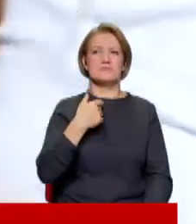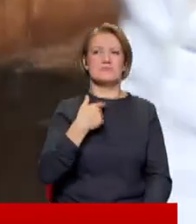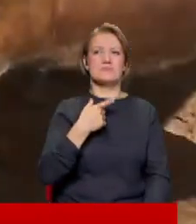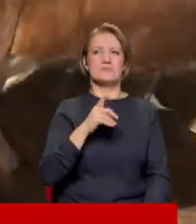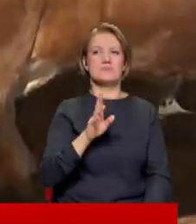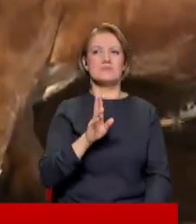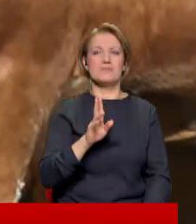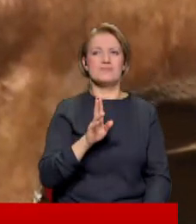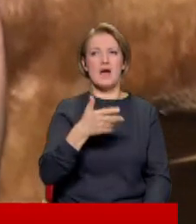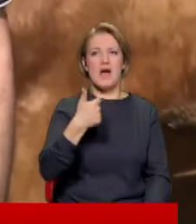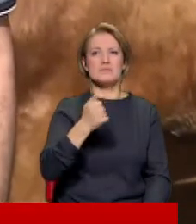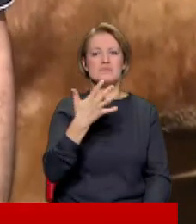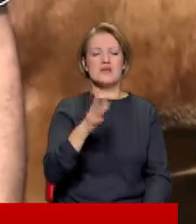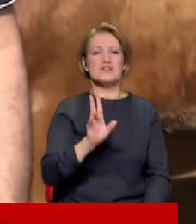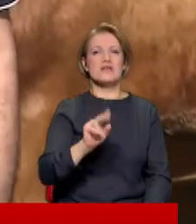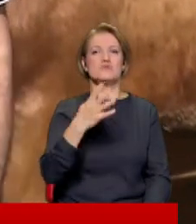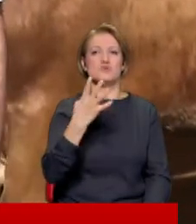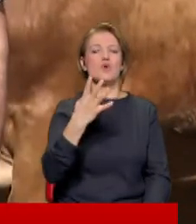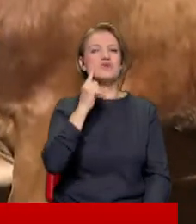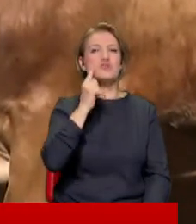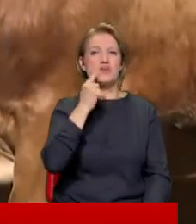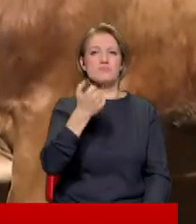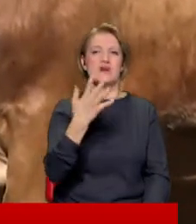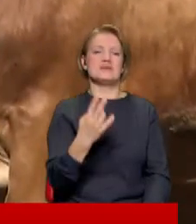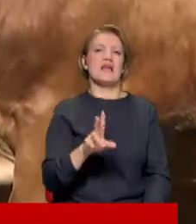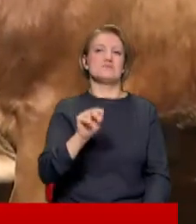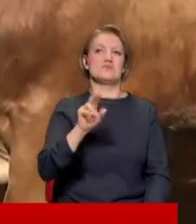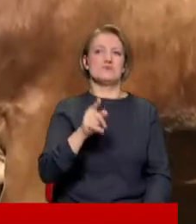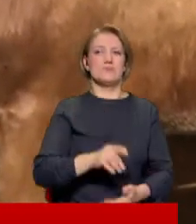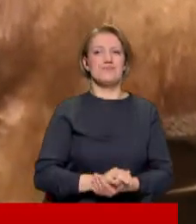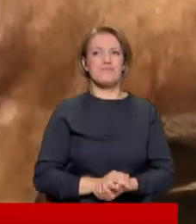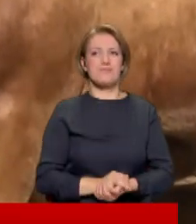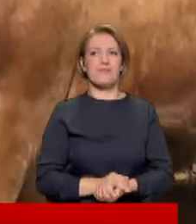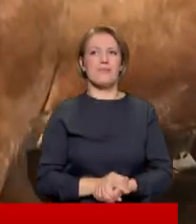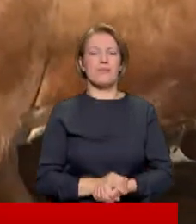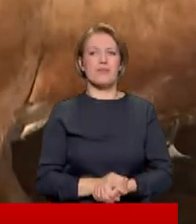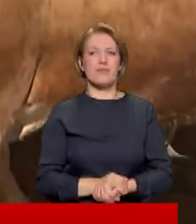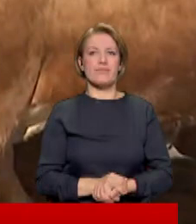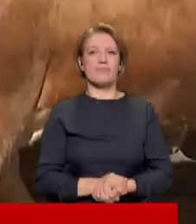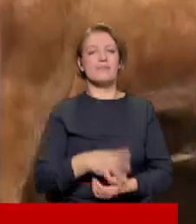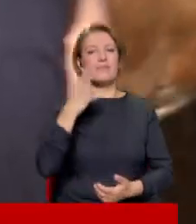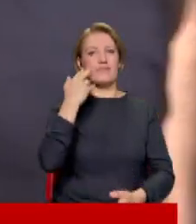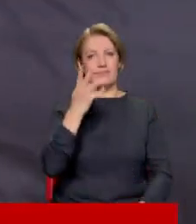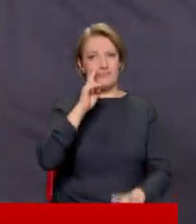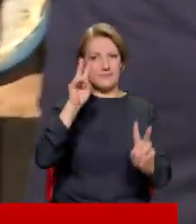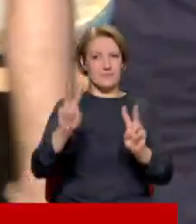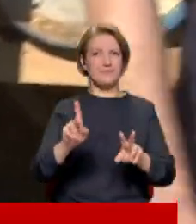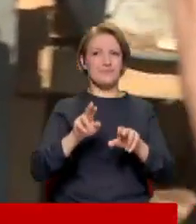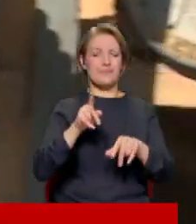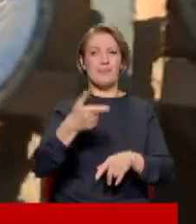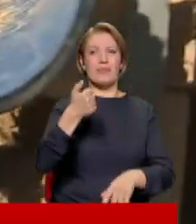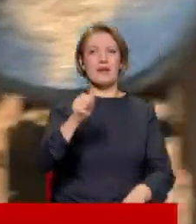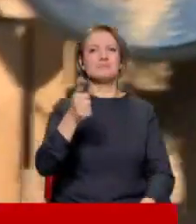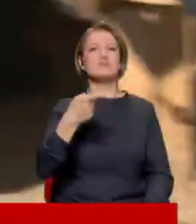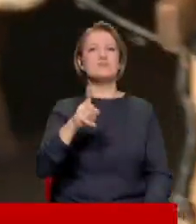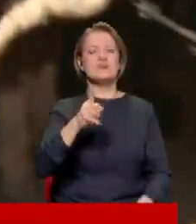Bütçemiz böyle 65-74 kişiyiz de. 4 kişi. Evet. 4 kişi. Efendim gördüğünüz gibi 60